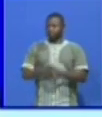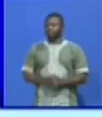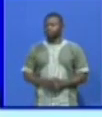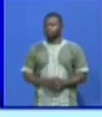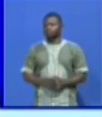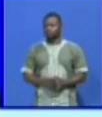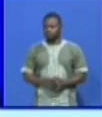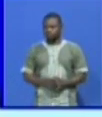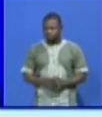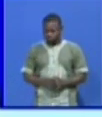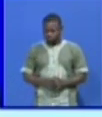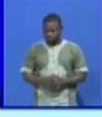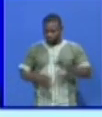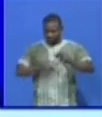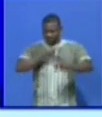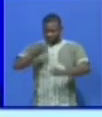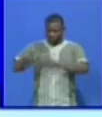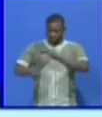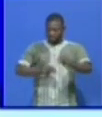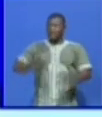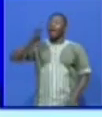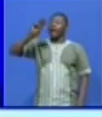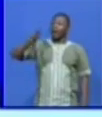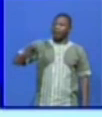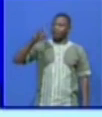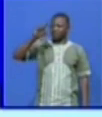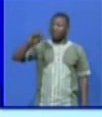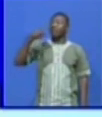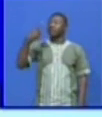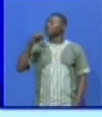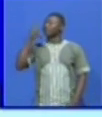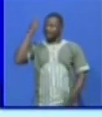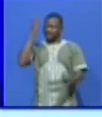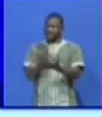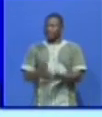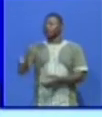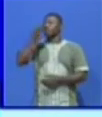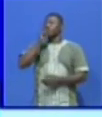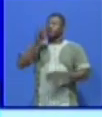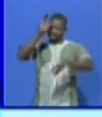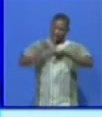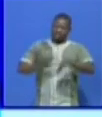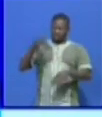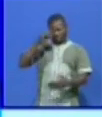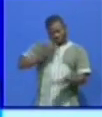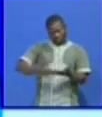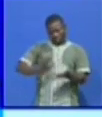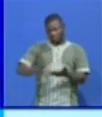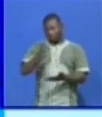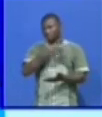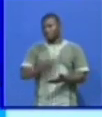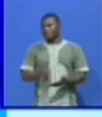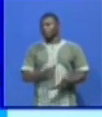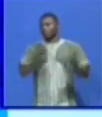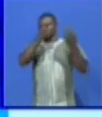Et puis le mouvement M21 qui rompt le silence et appelle au pardon et à la réconciliation. Les leaders du